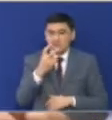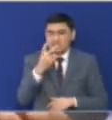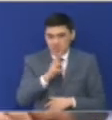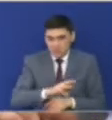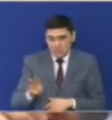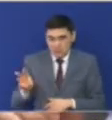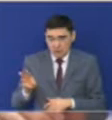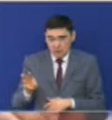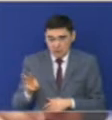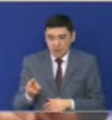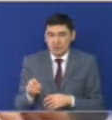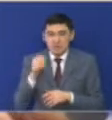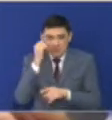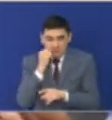знают.